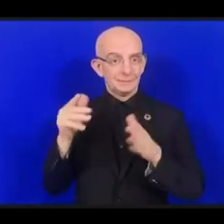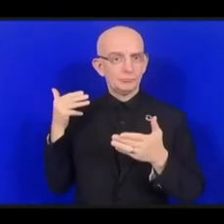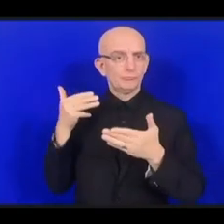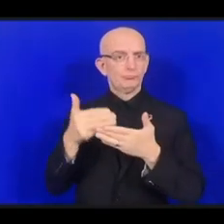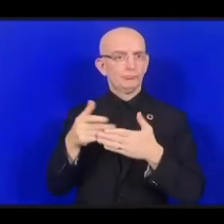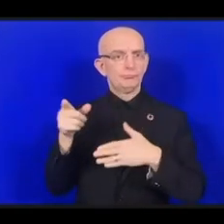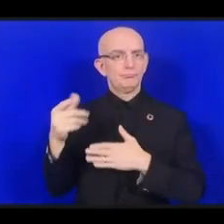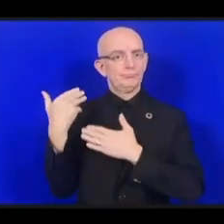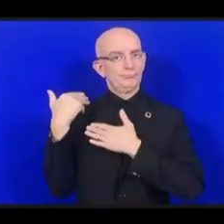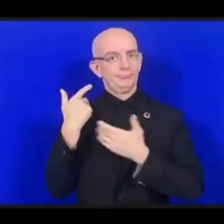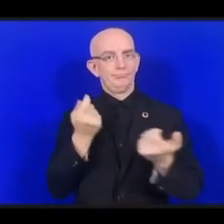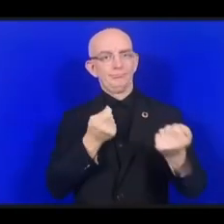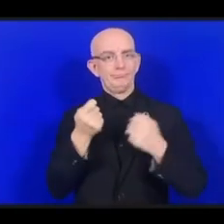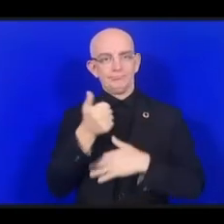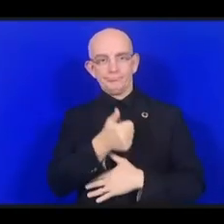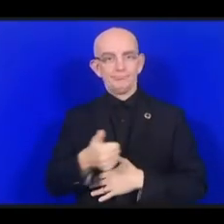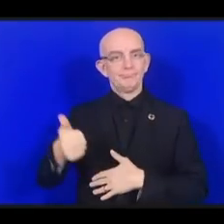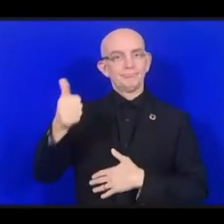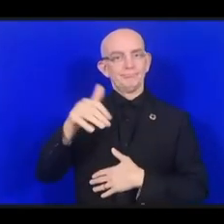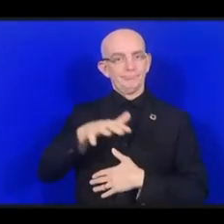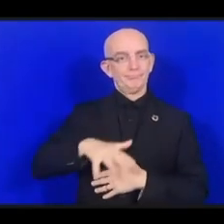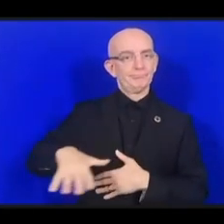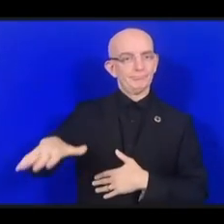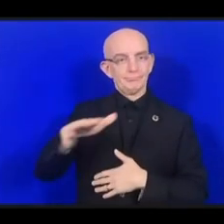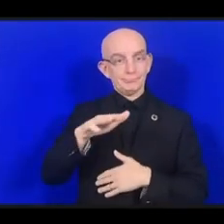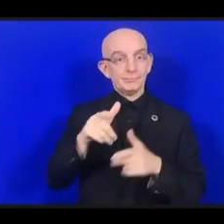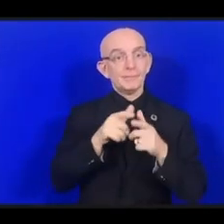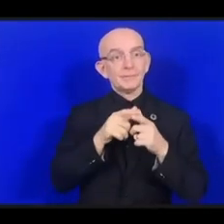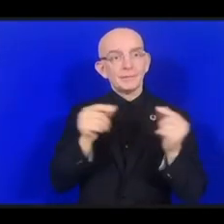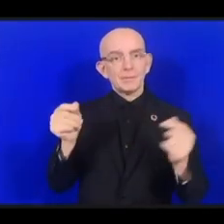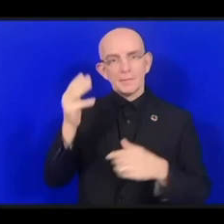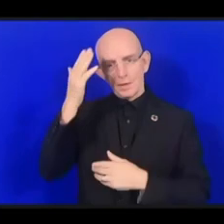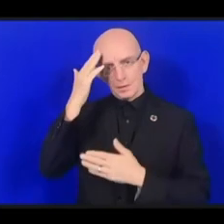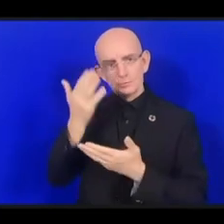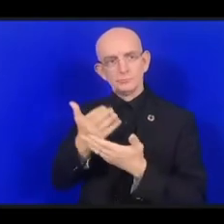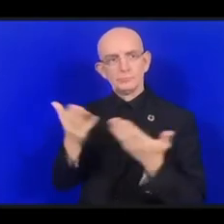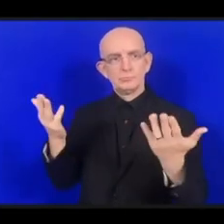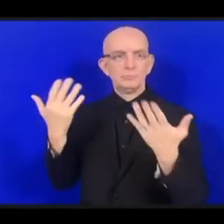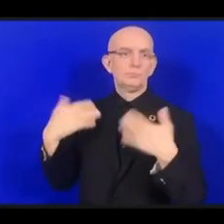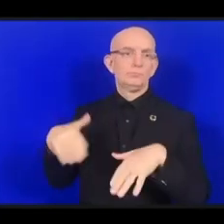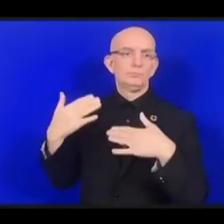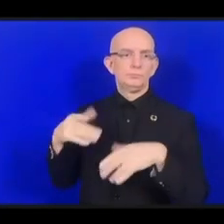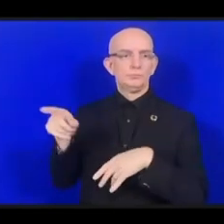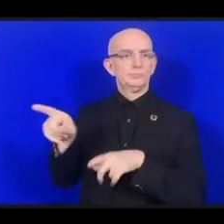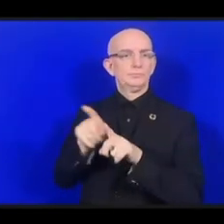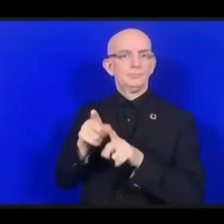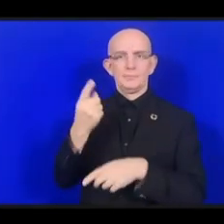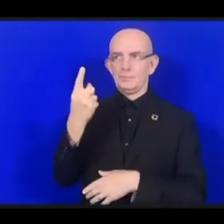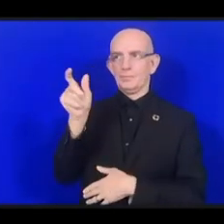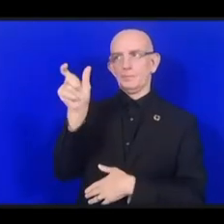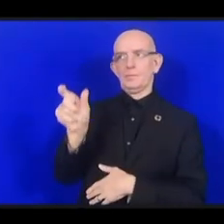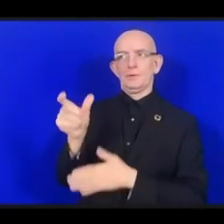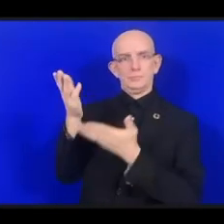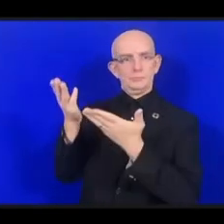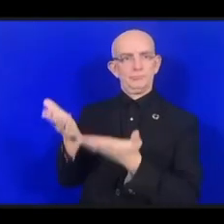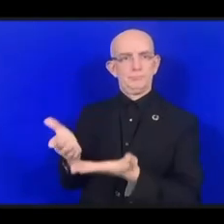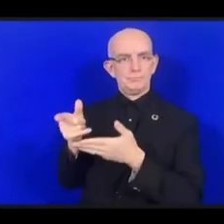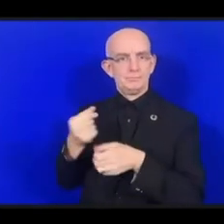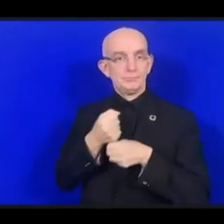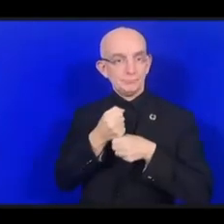connu pour écrire un kanji unique représentant l'année sur la scène du temple kyomizu qui est